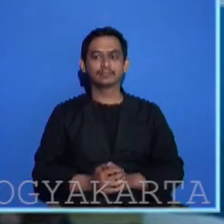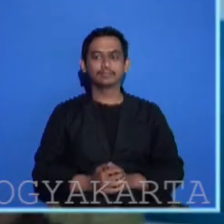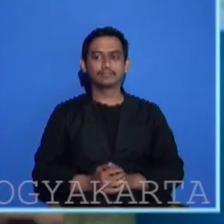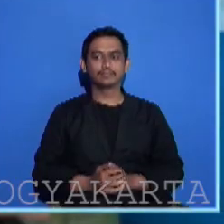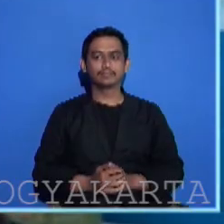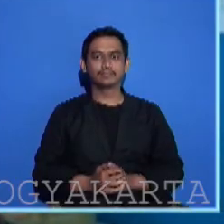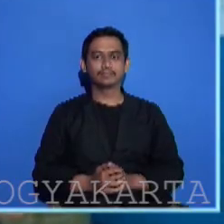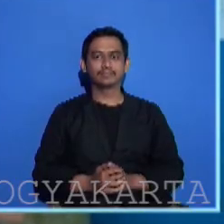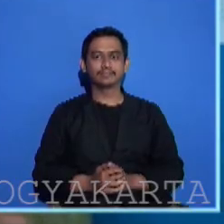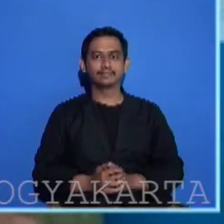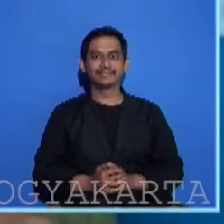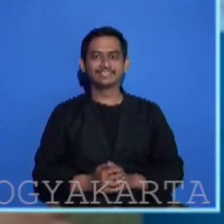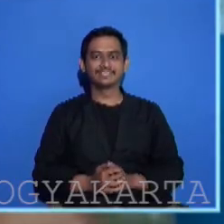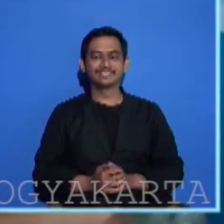Tama melaporkan